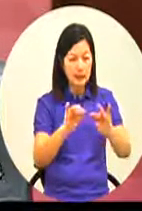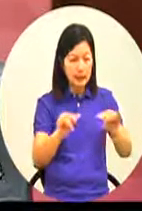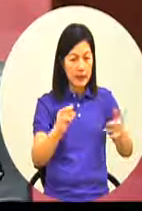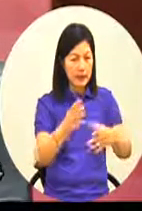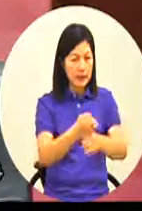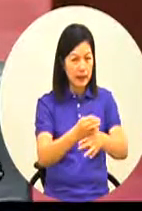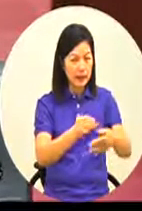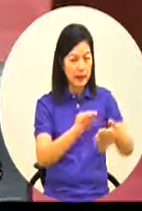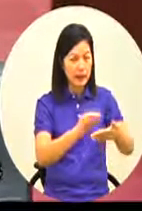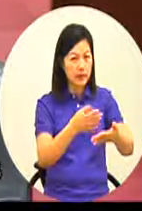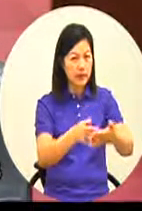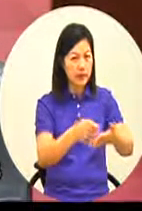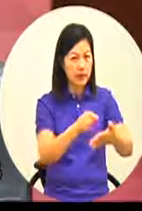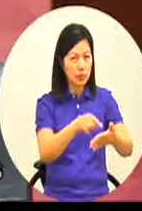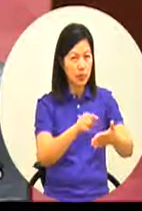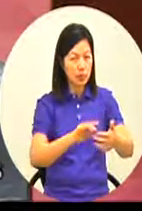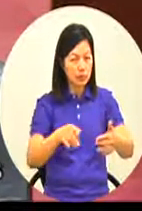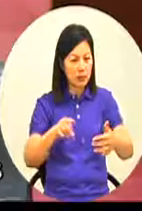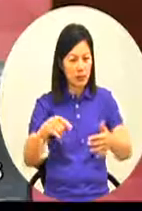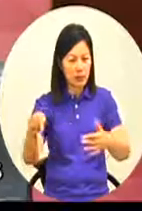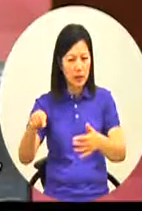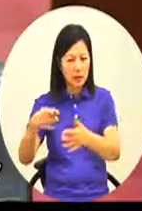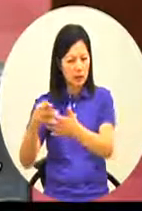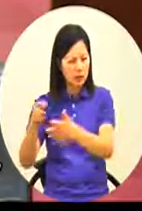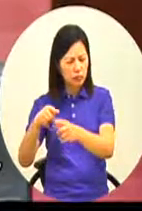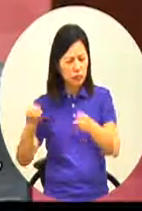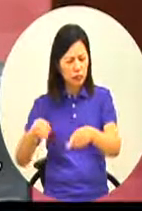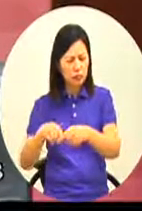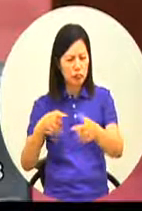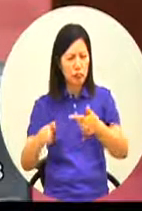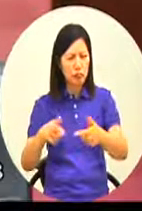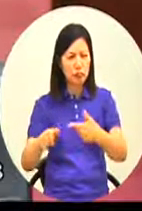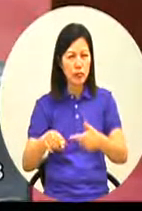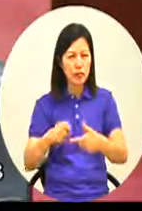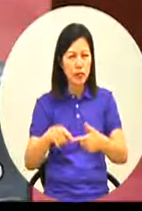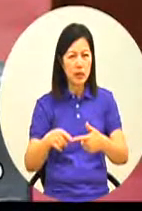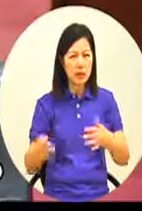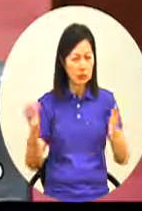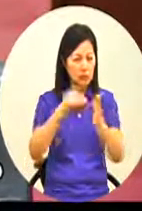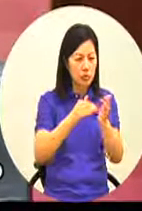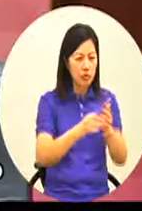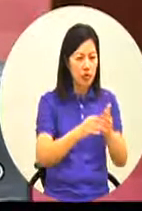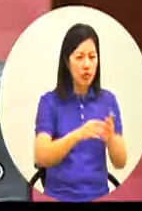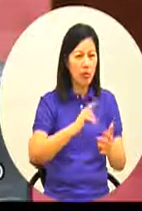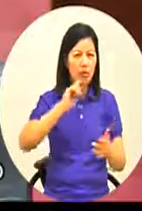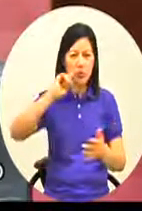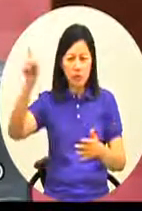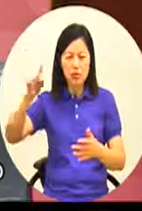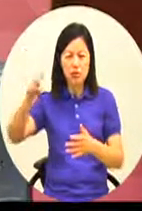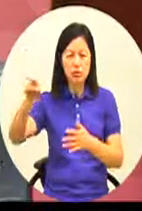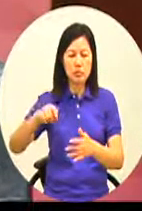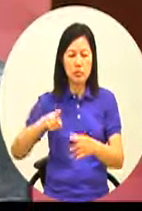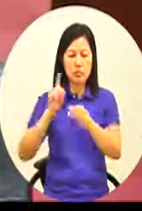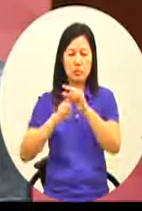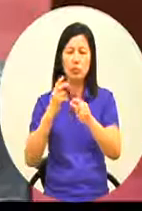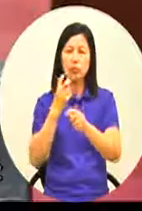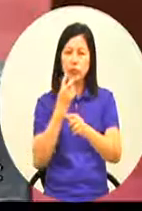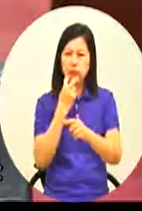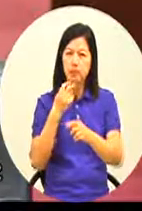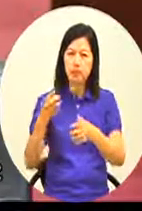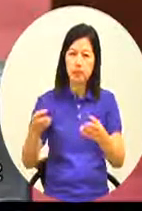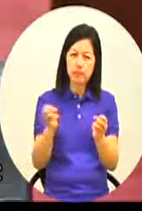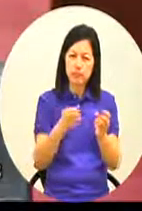相共的。所以影响老百姓的权益，但是伊对头啊尾啊用到中央过去，不去中央协调，对不对？哦，啊，所以中